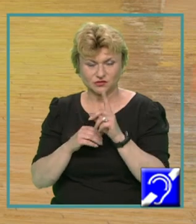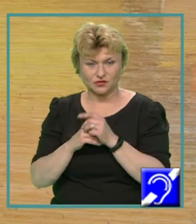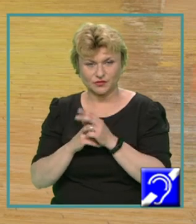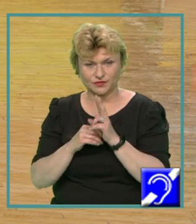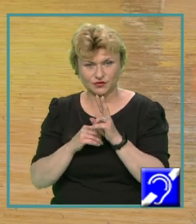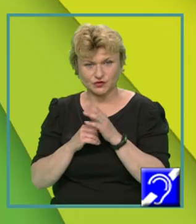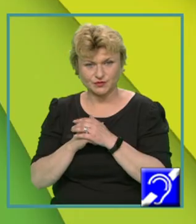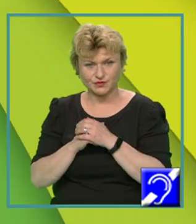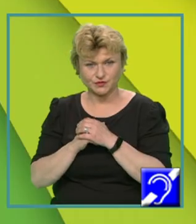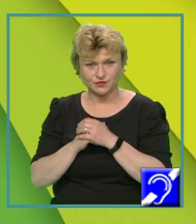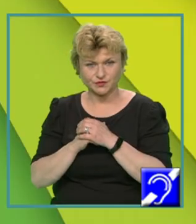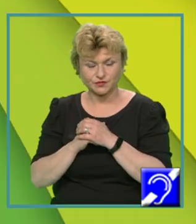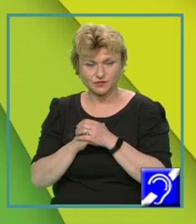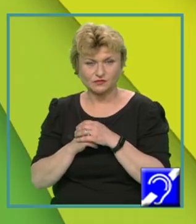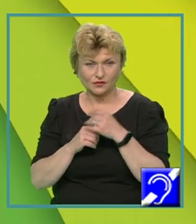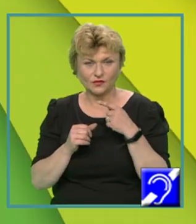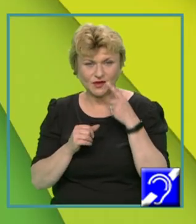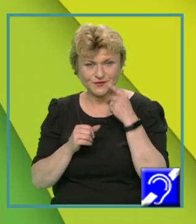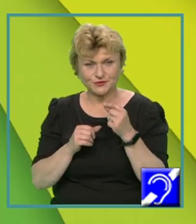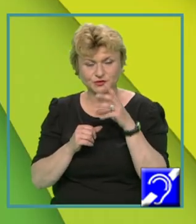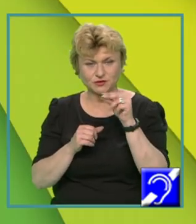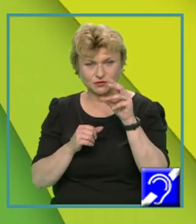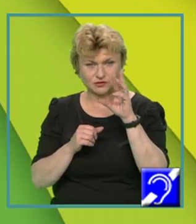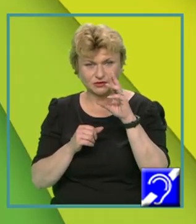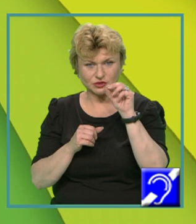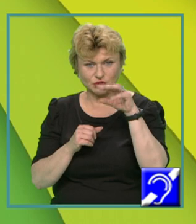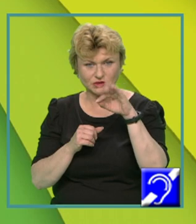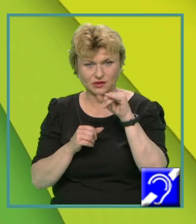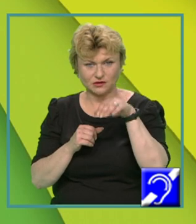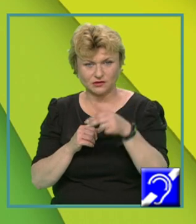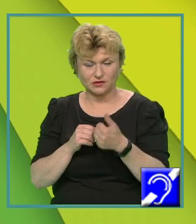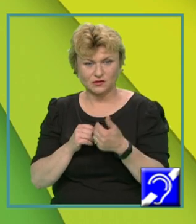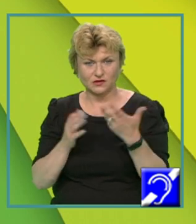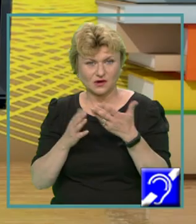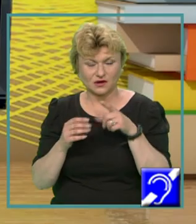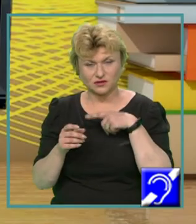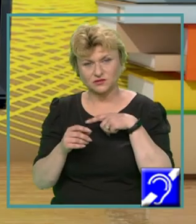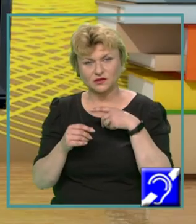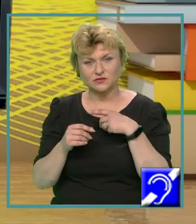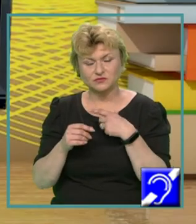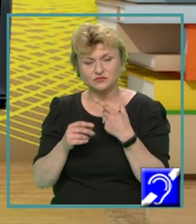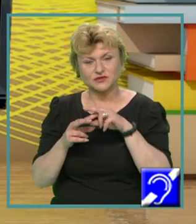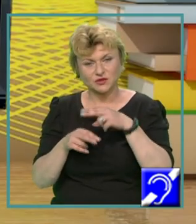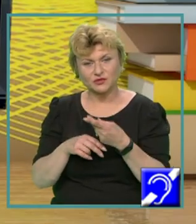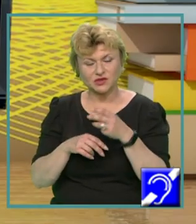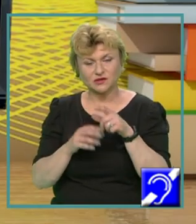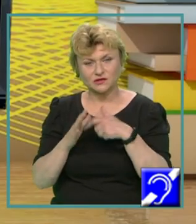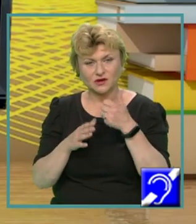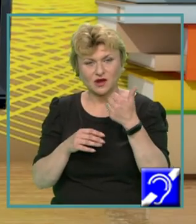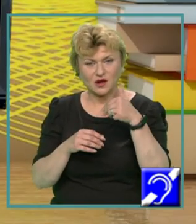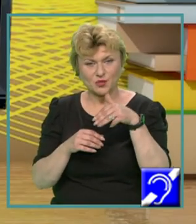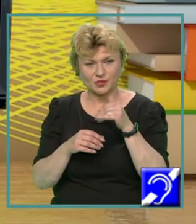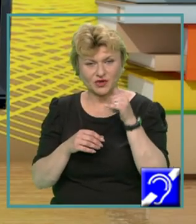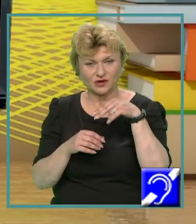Prin translație rezultă proteina care observați că este formată din acești aminoacizi. Iată transcripția, observați